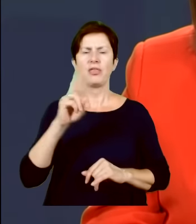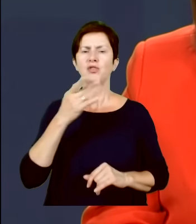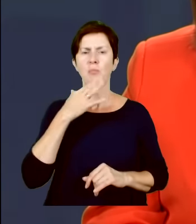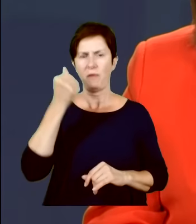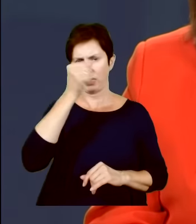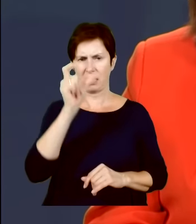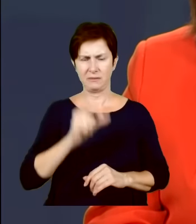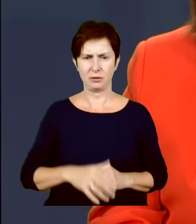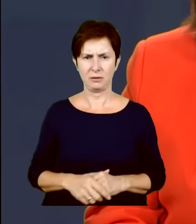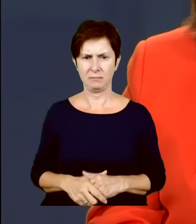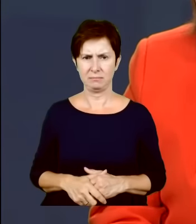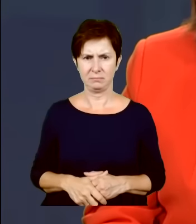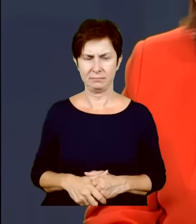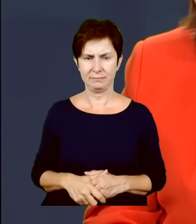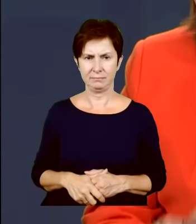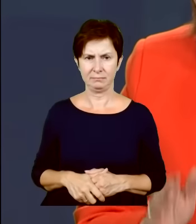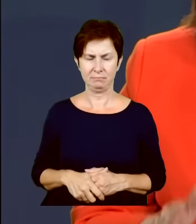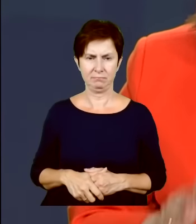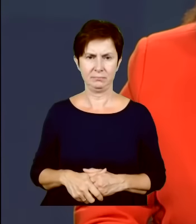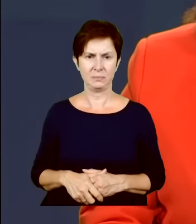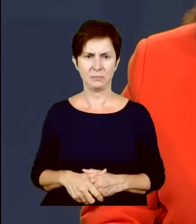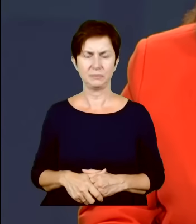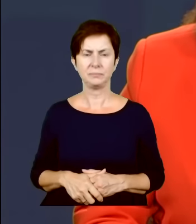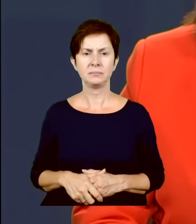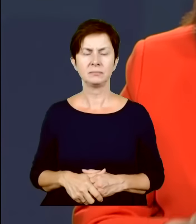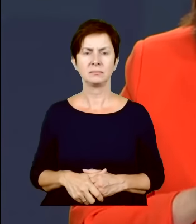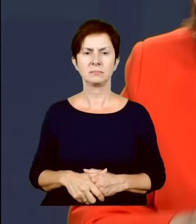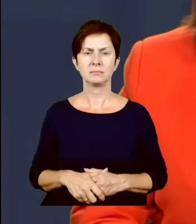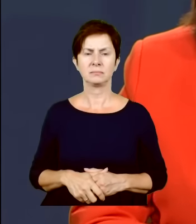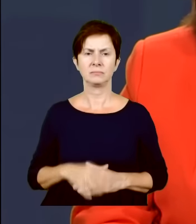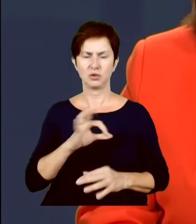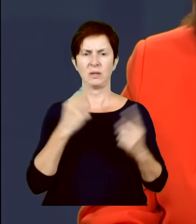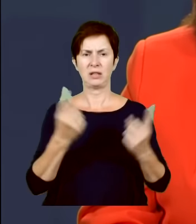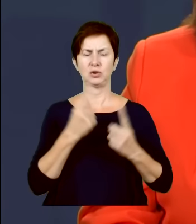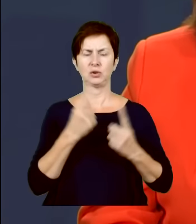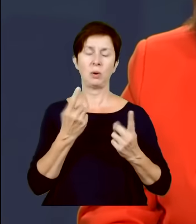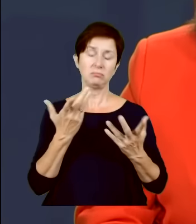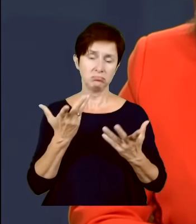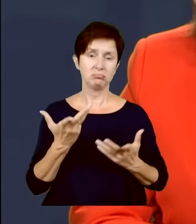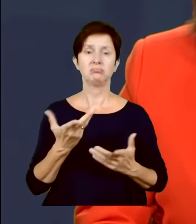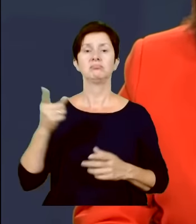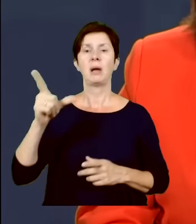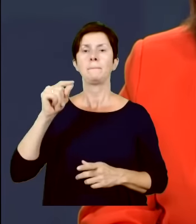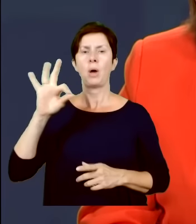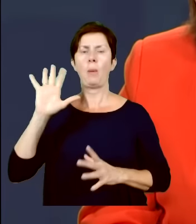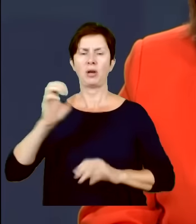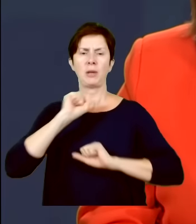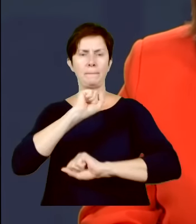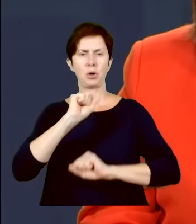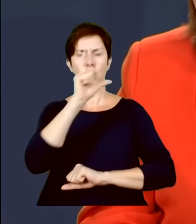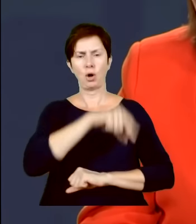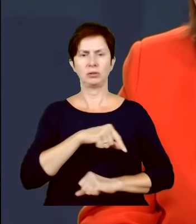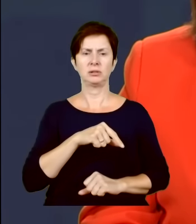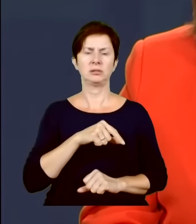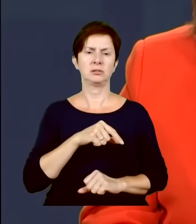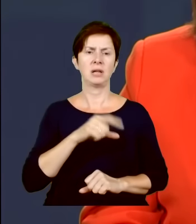sytuacja to jest typowy przykład doktryny noana że póki jesteś w Platformie Będziemy cię bronić jak Niepodległości co by się nie działo No